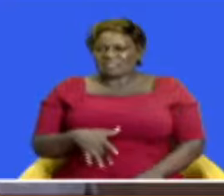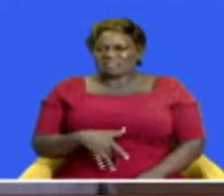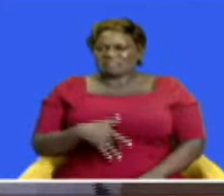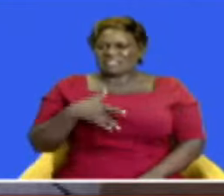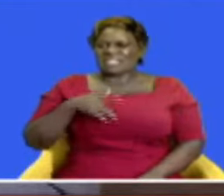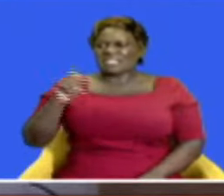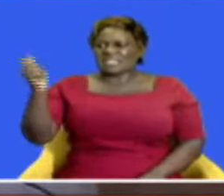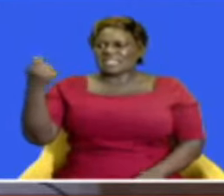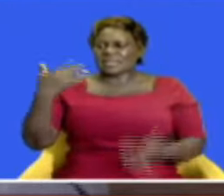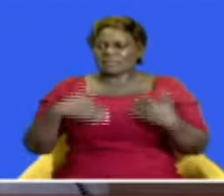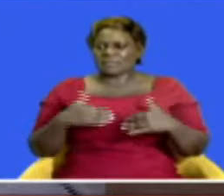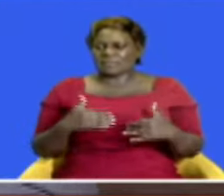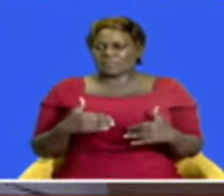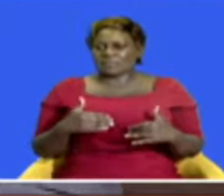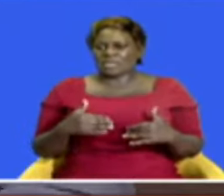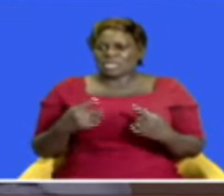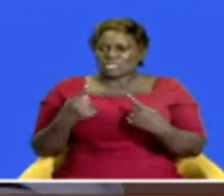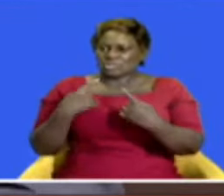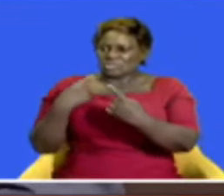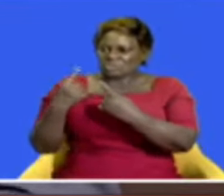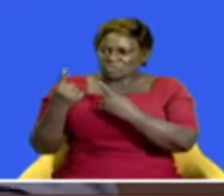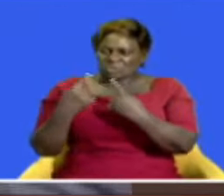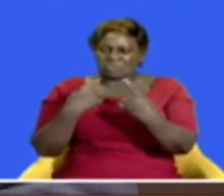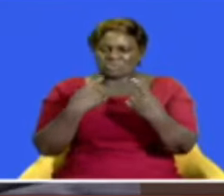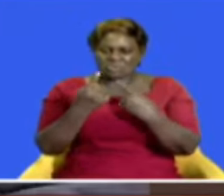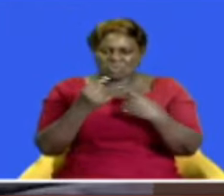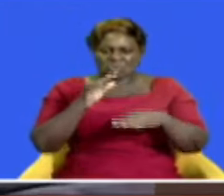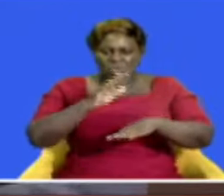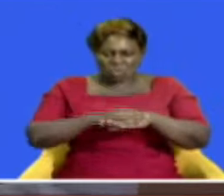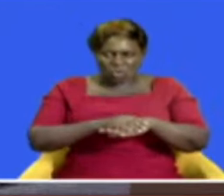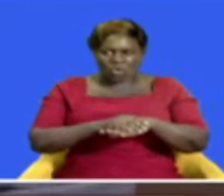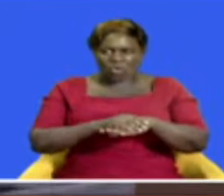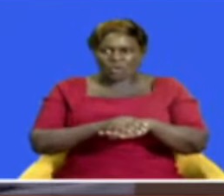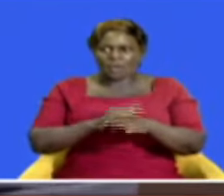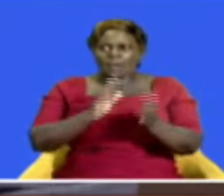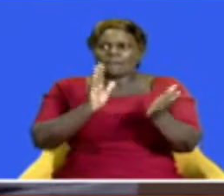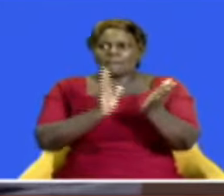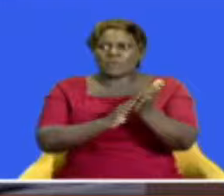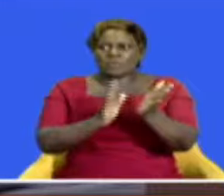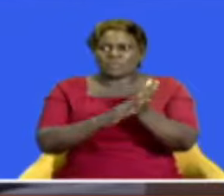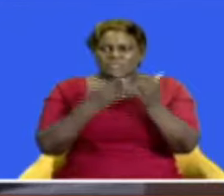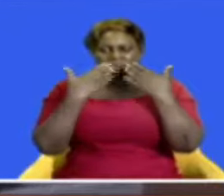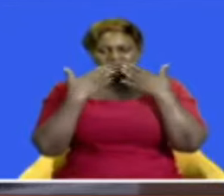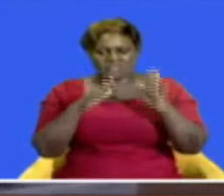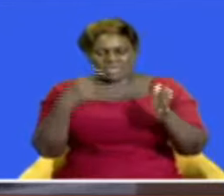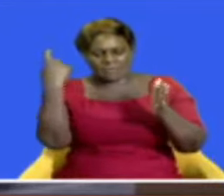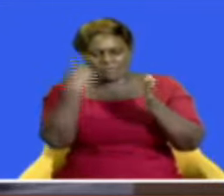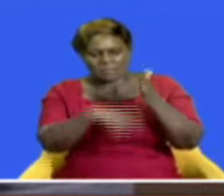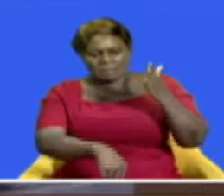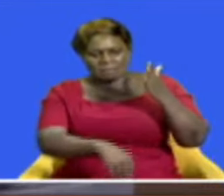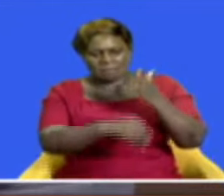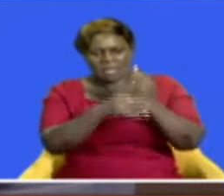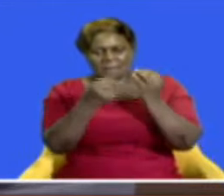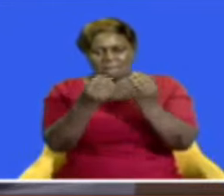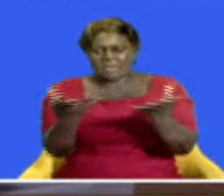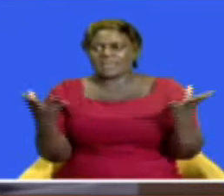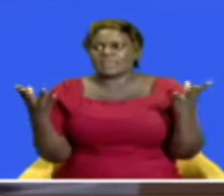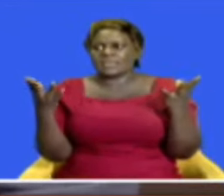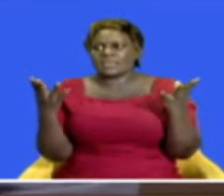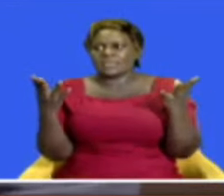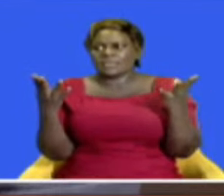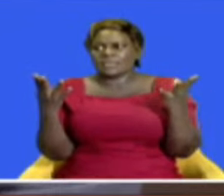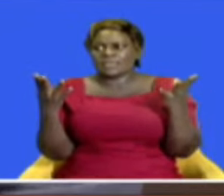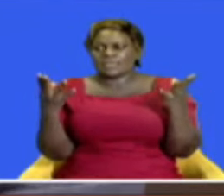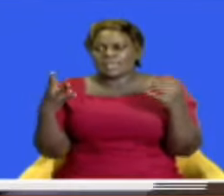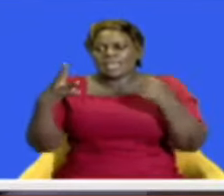Wakenya, wamesha zungumza kuhusu hii pendekezo la kuweka ushuru hapo. Wengi,